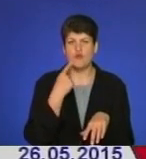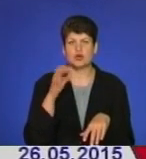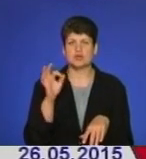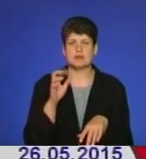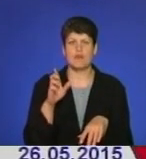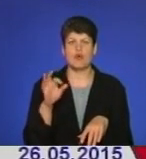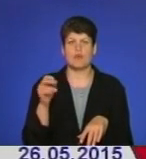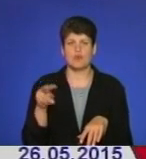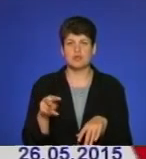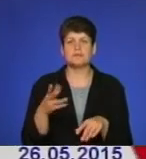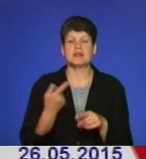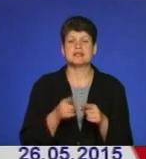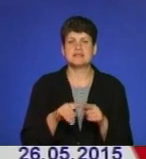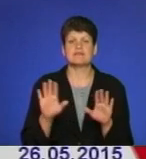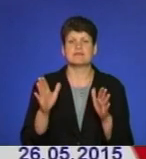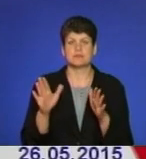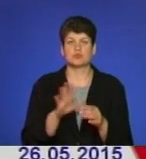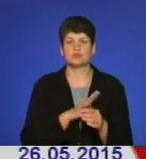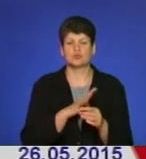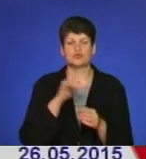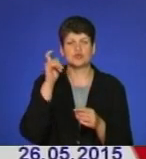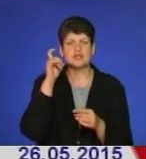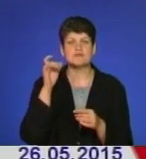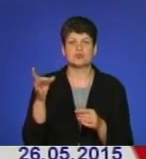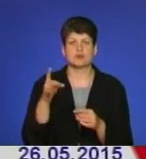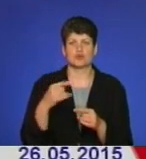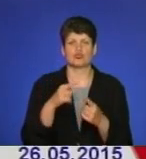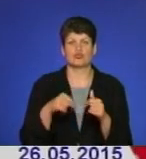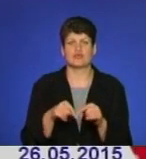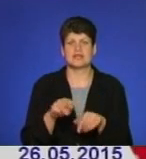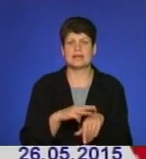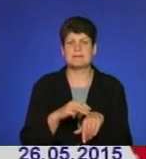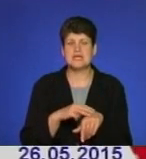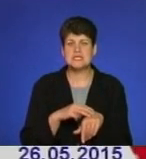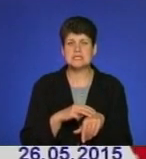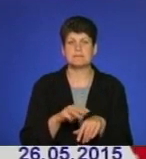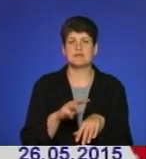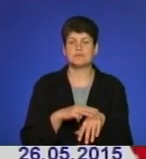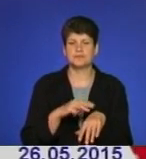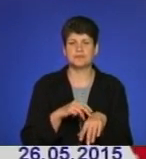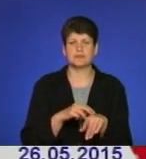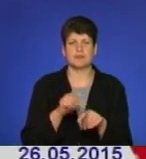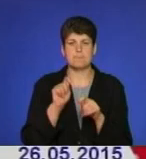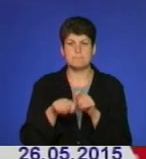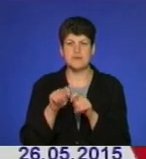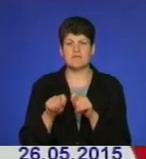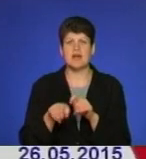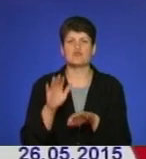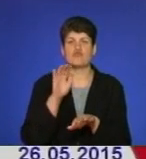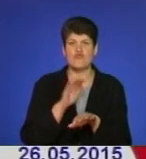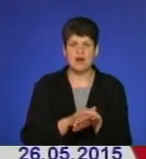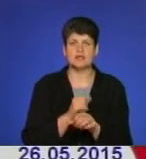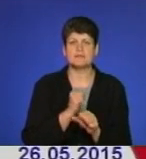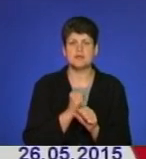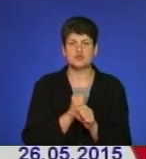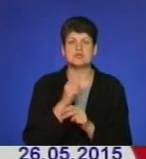Богомол. Такий випадок, зокрема, трапився у Чортківському райвідділі міліції. Правоохоронці ретельно перевіряють факти та працюють